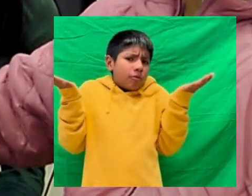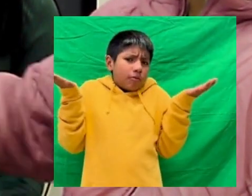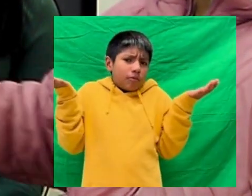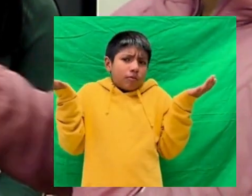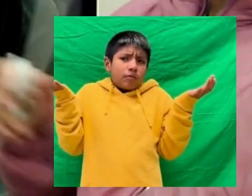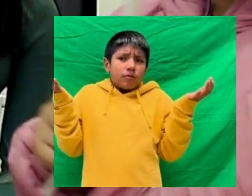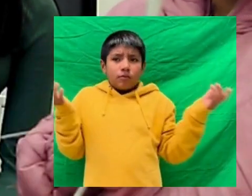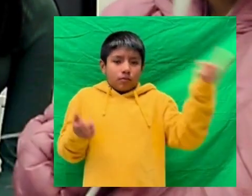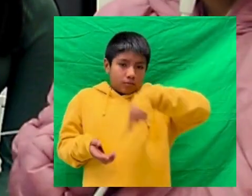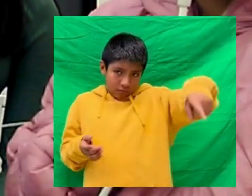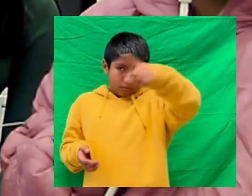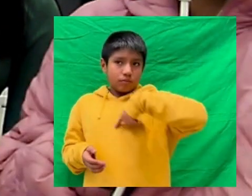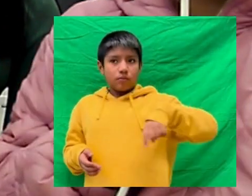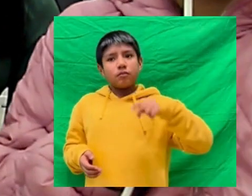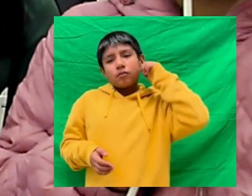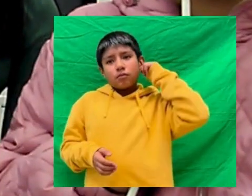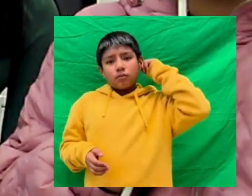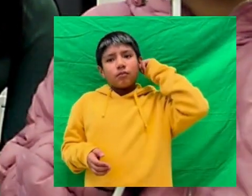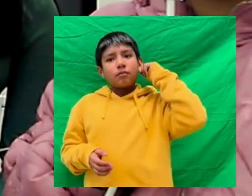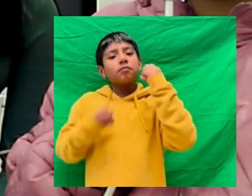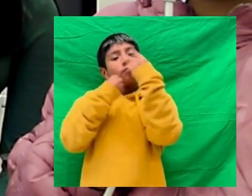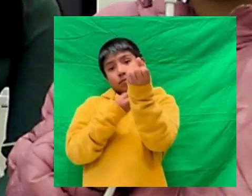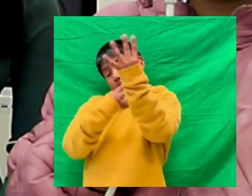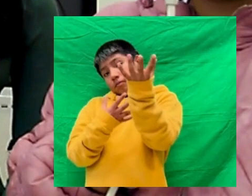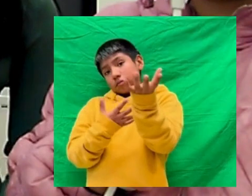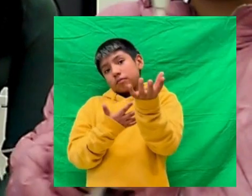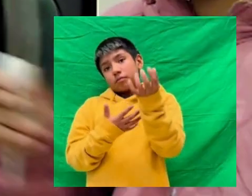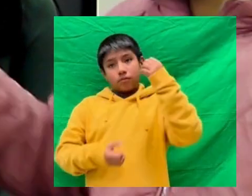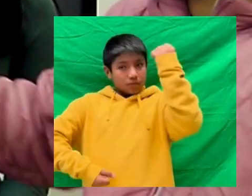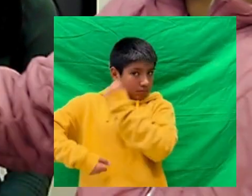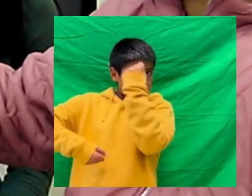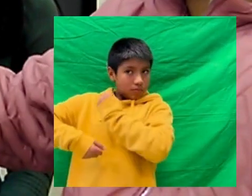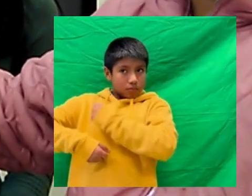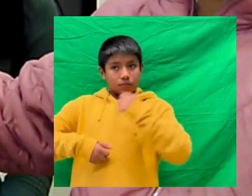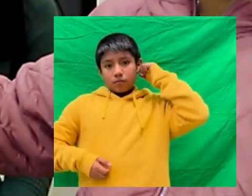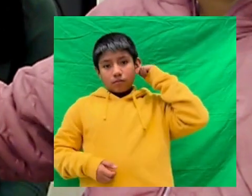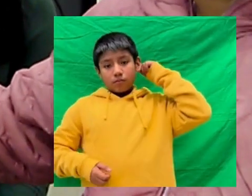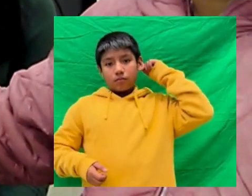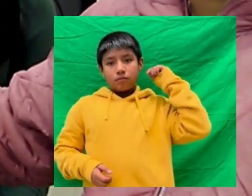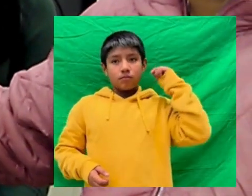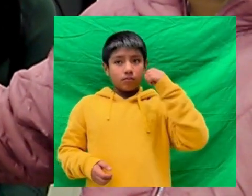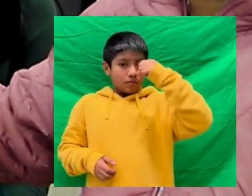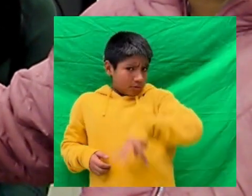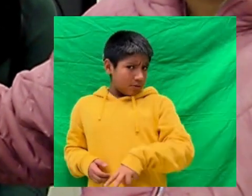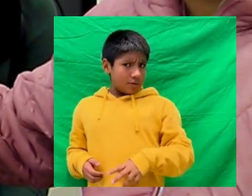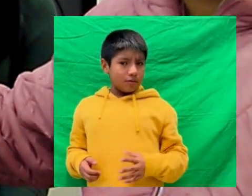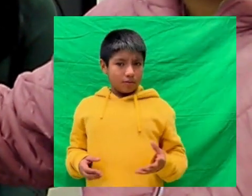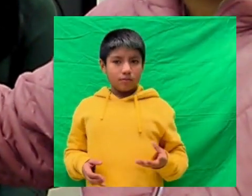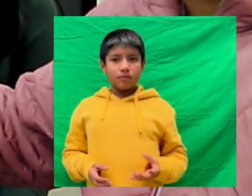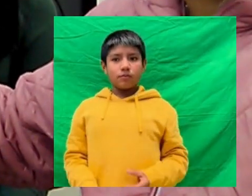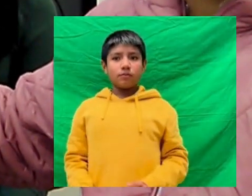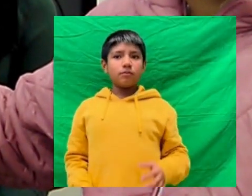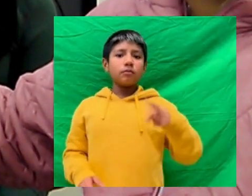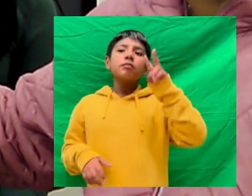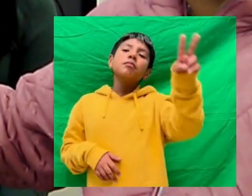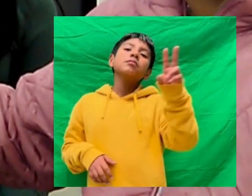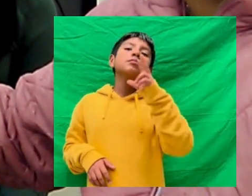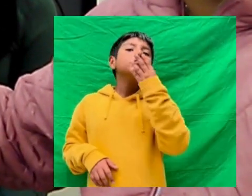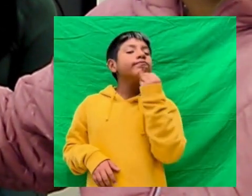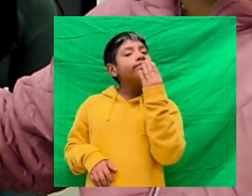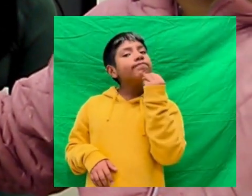estibali. Eta zer ekarri diguzue? Sorion tartea aukera